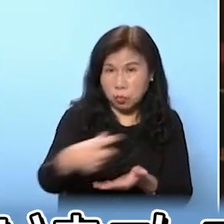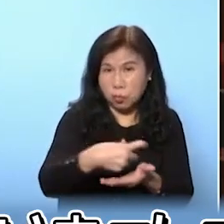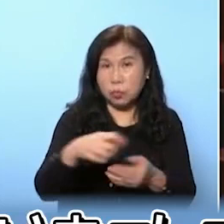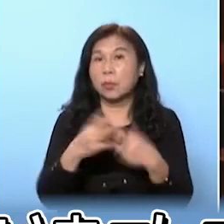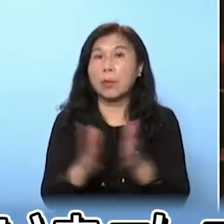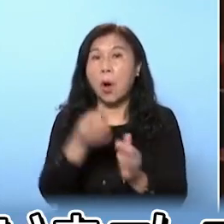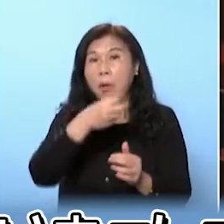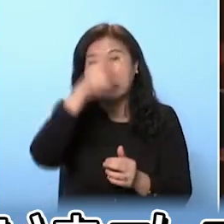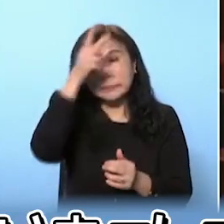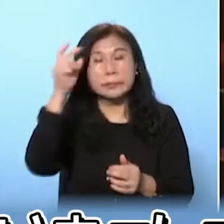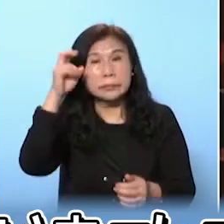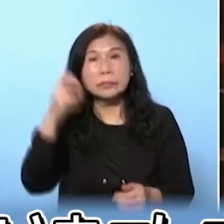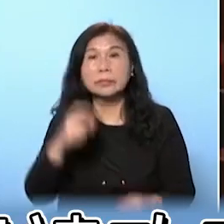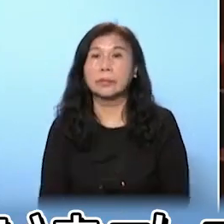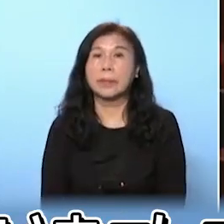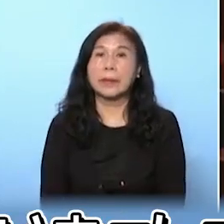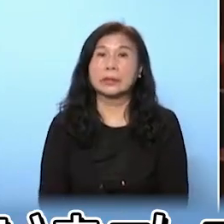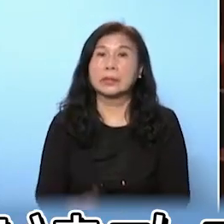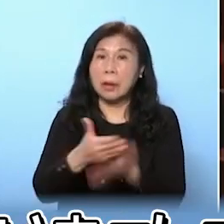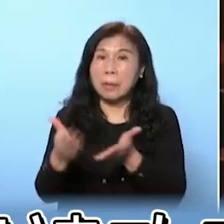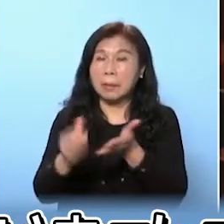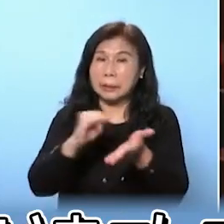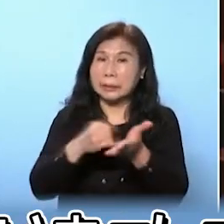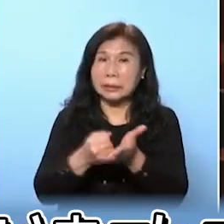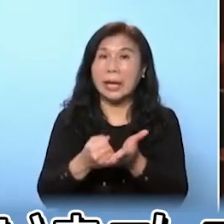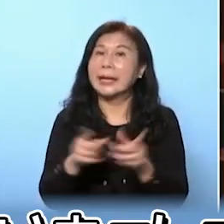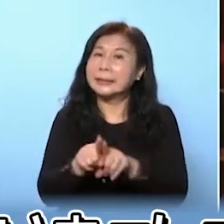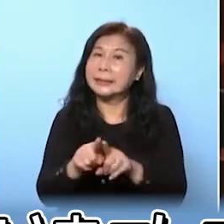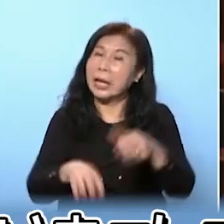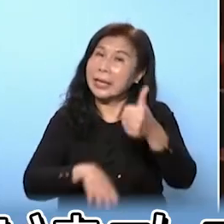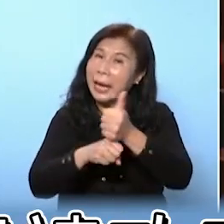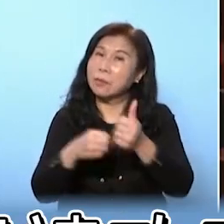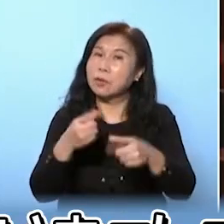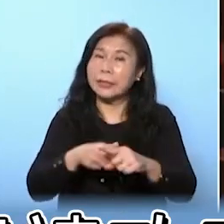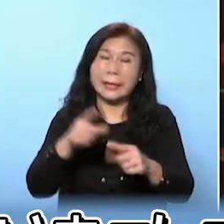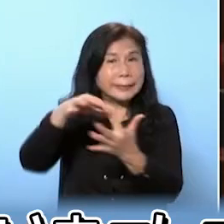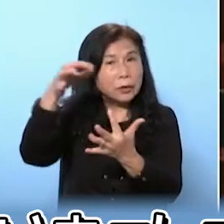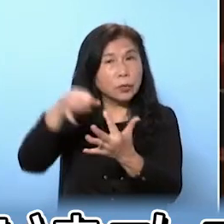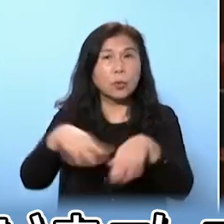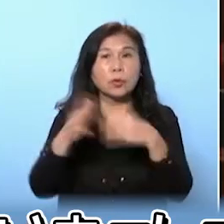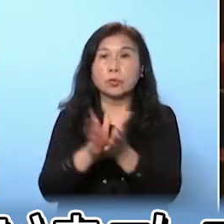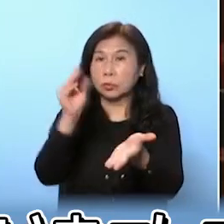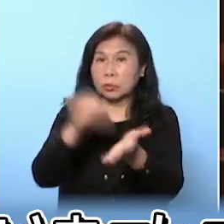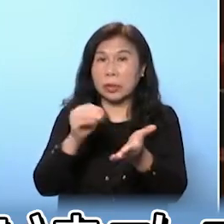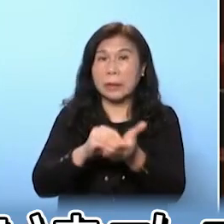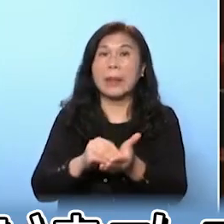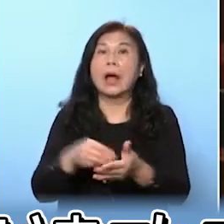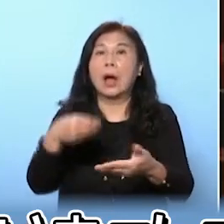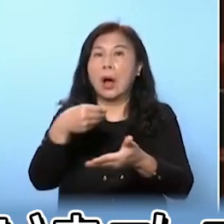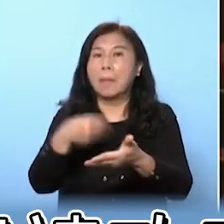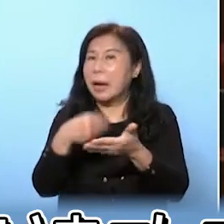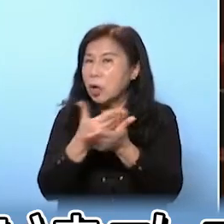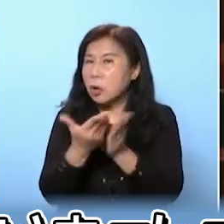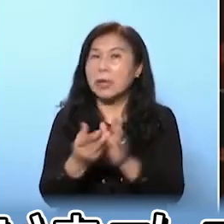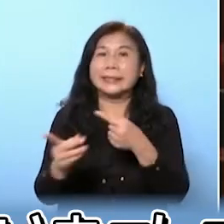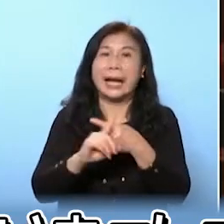区政府可以研究订立派息比率和市盈率等基本条件作出选择，以确保投资风险是可